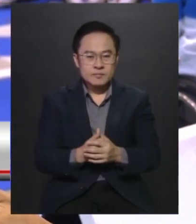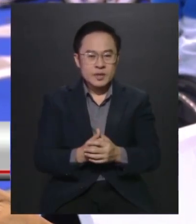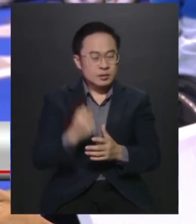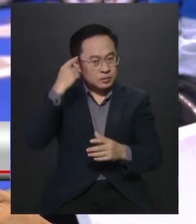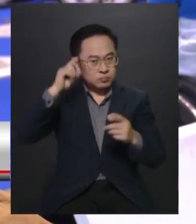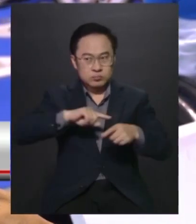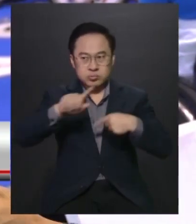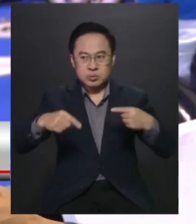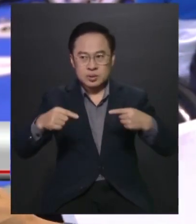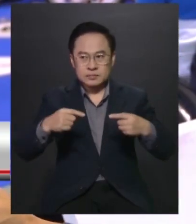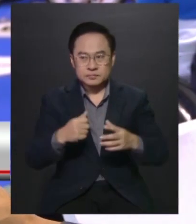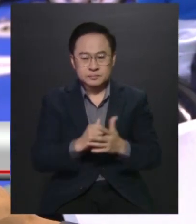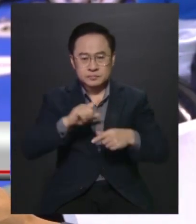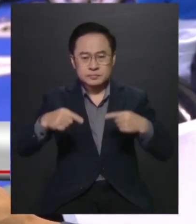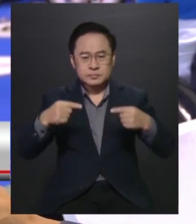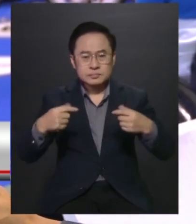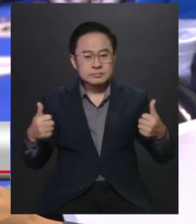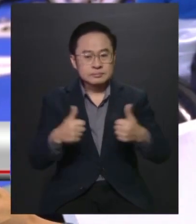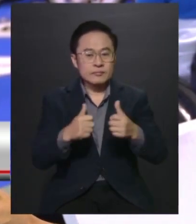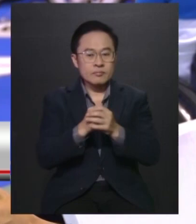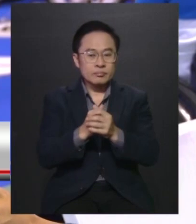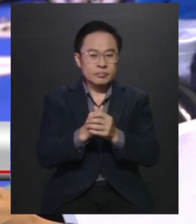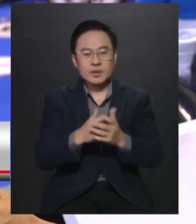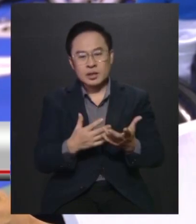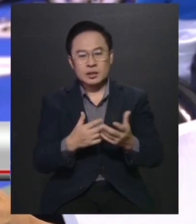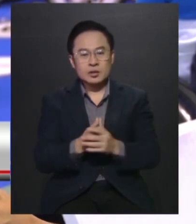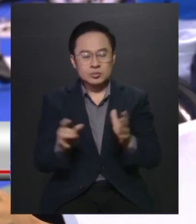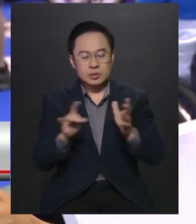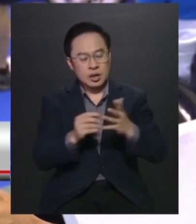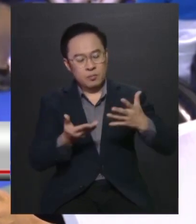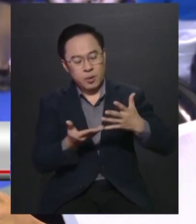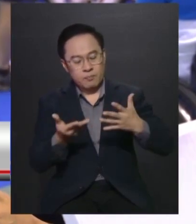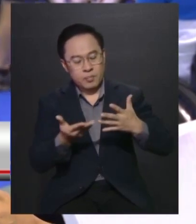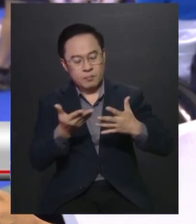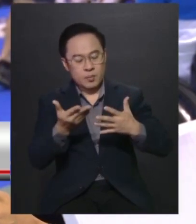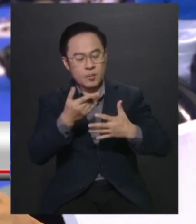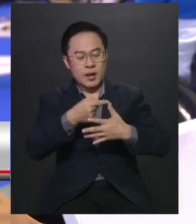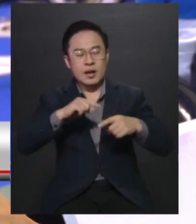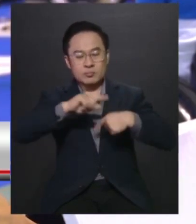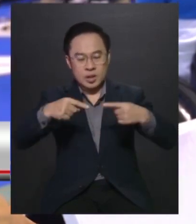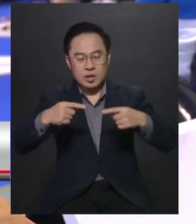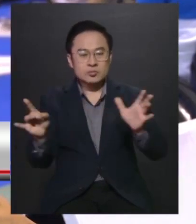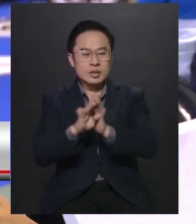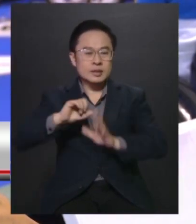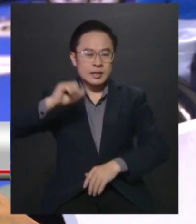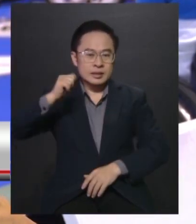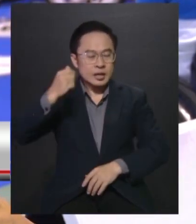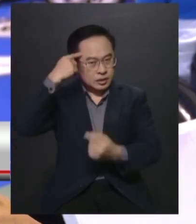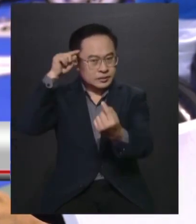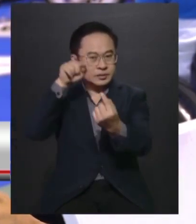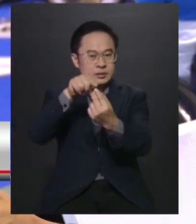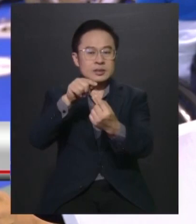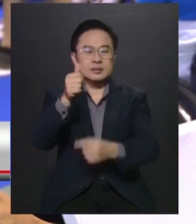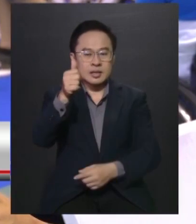จอค่ะตอนนี้จีนส่งมาตั้ง5ตัวอย่างเงี้ยค่ะก็ถือว่าเราก็ผ่านแต่ละดันได้ดันมาได้และสุดท้ายก็เข้าชิงก็ถือว่าตามเป้าหมายที่ตั้ง